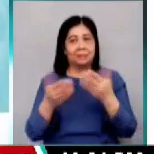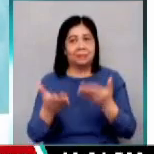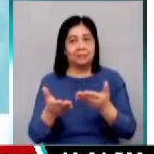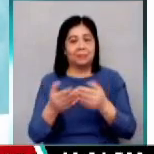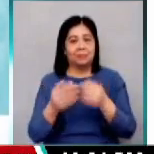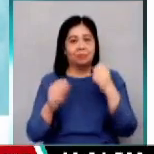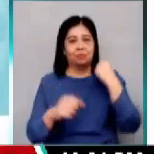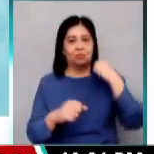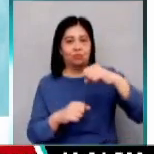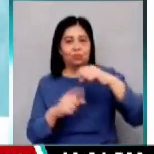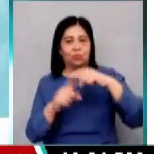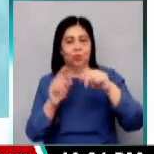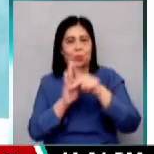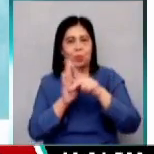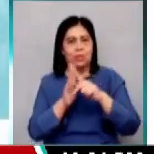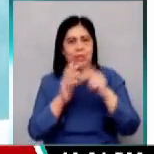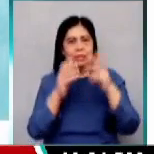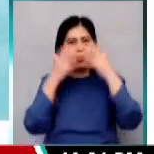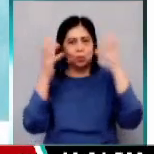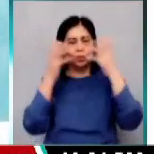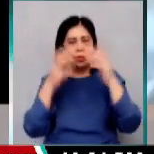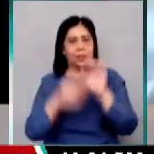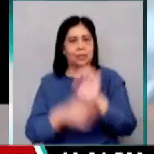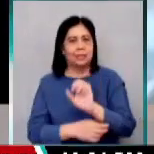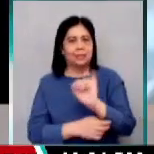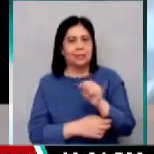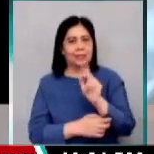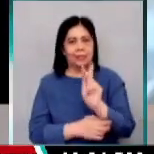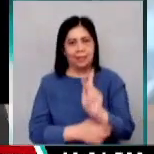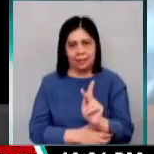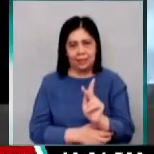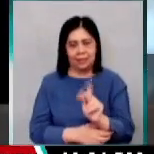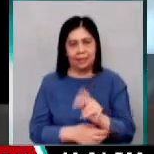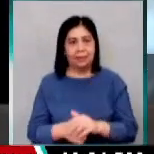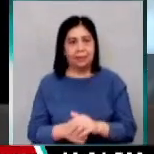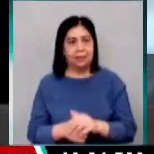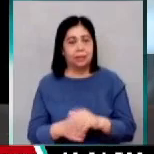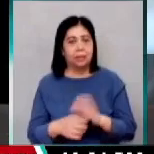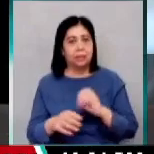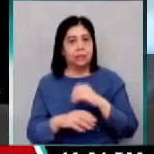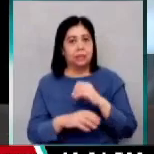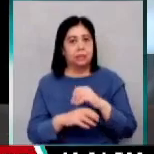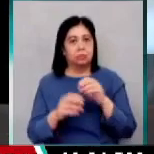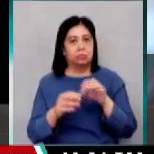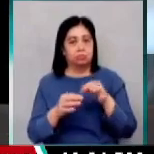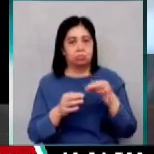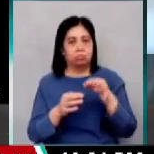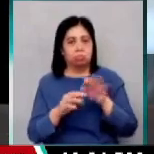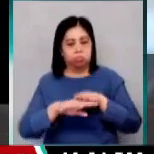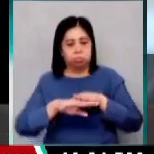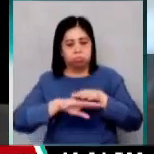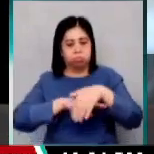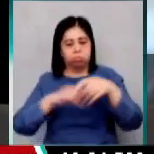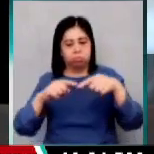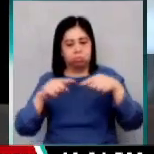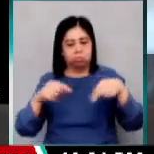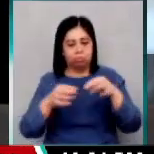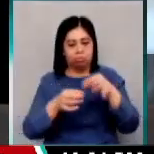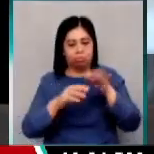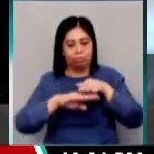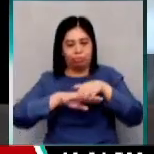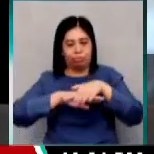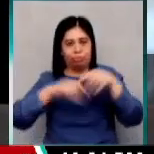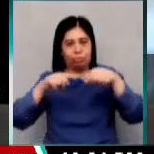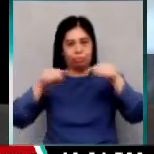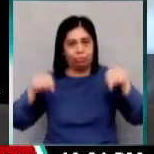police brutality at extrajudicial killings. Lumagpas na sa canvas yung ano, yung thread.